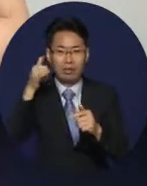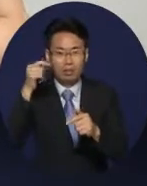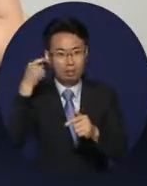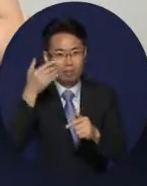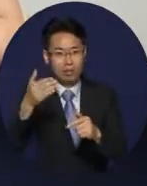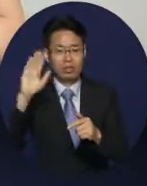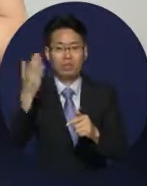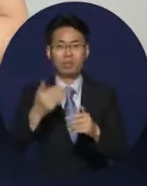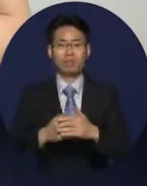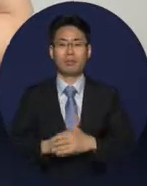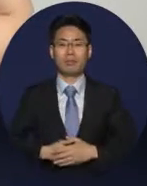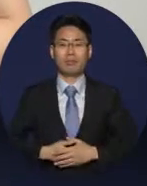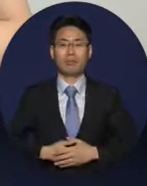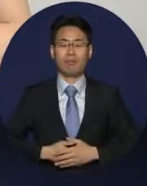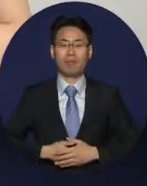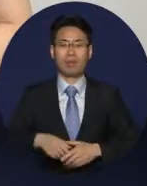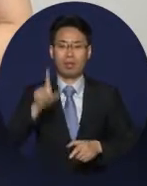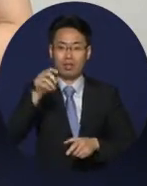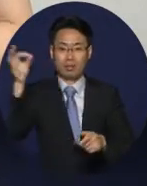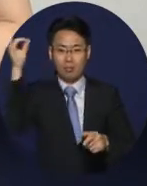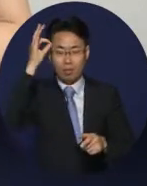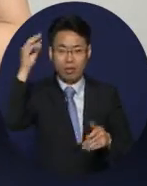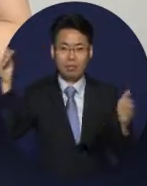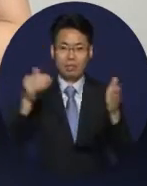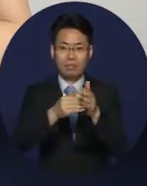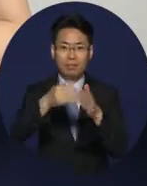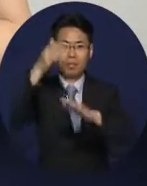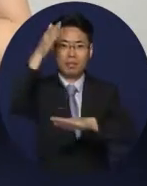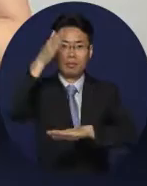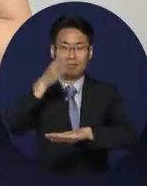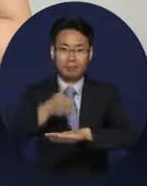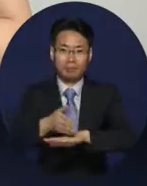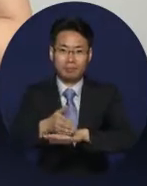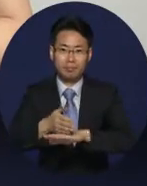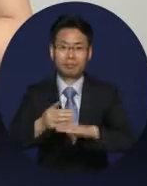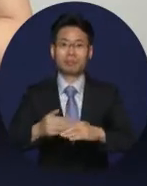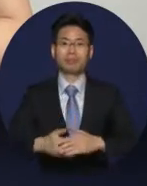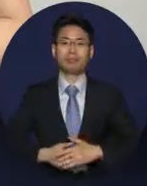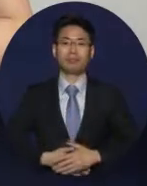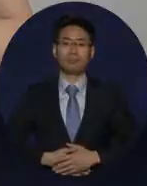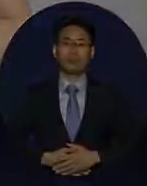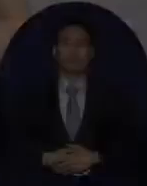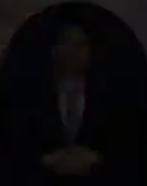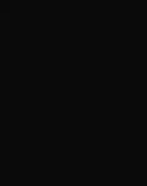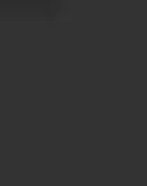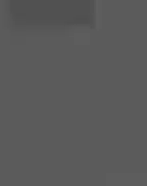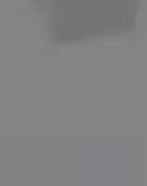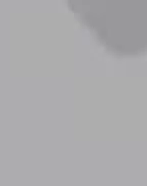장학회로 문의하시기 바랍니다. 이번 주 클릭포항 여기서 마칩니다. 함께해 주신 여러분 고맙습니다.